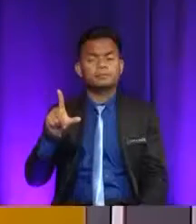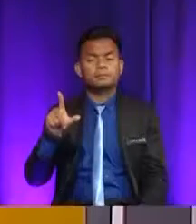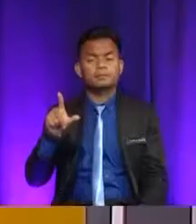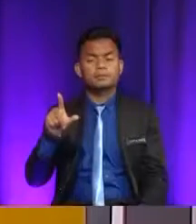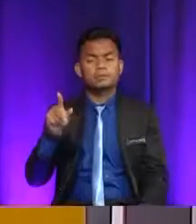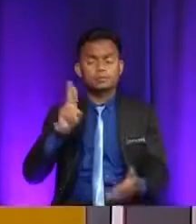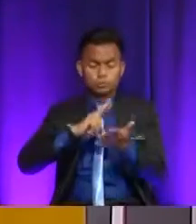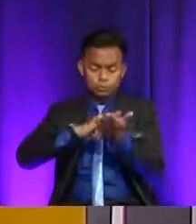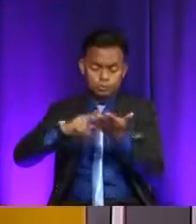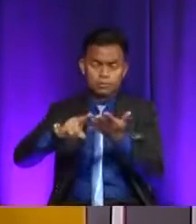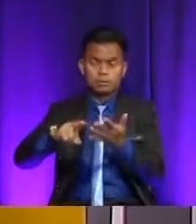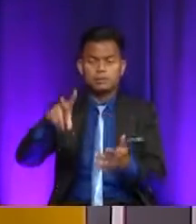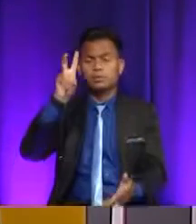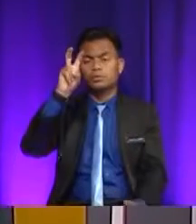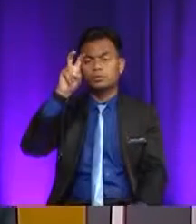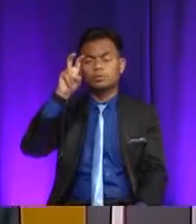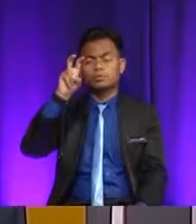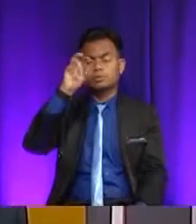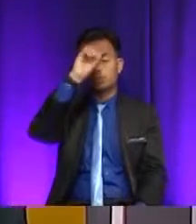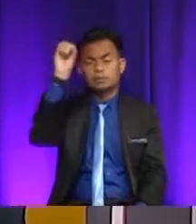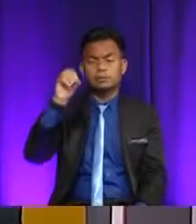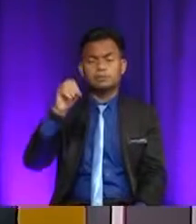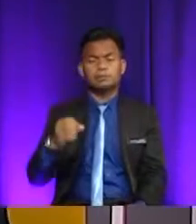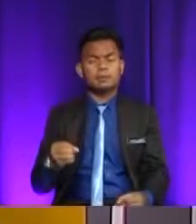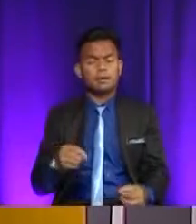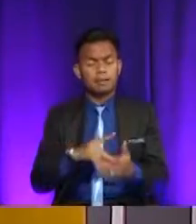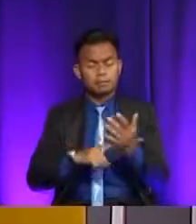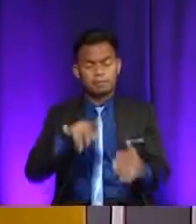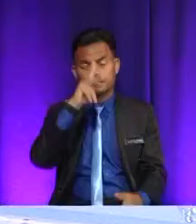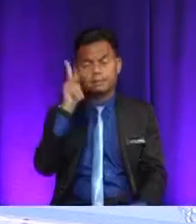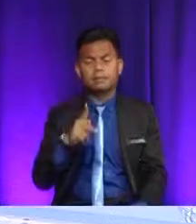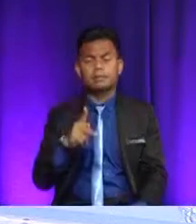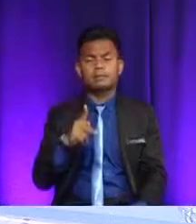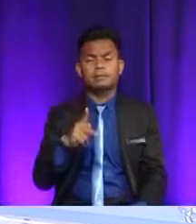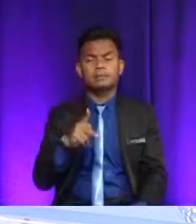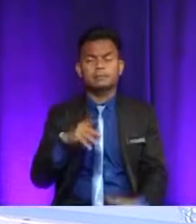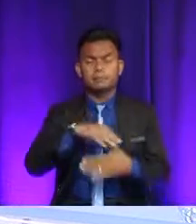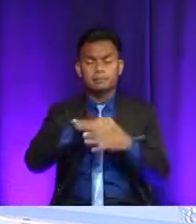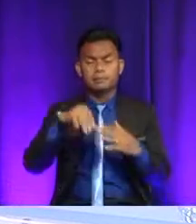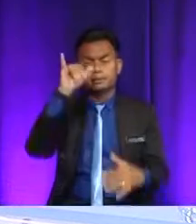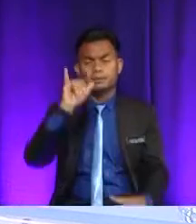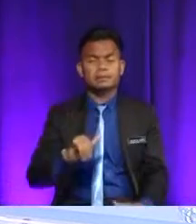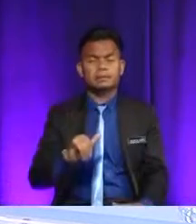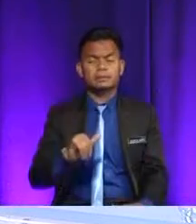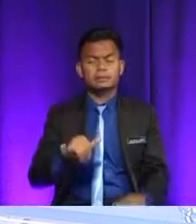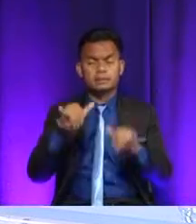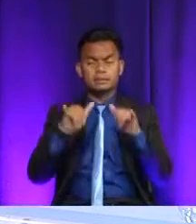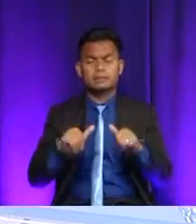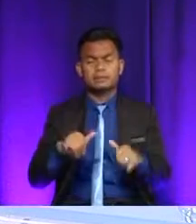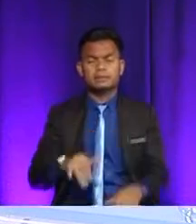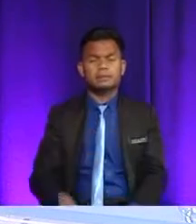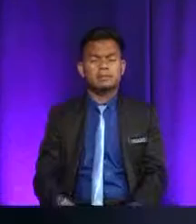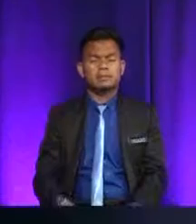Oke jadi Apakah bakinya tinggal 100 make 80 Ringgit ah